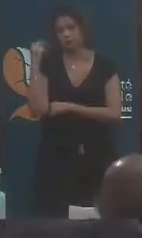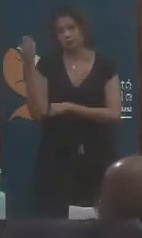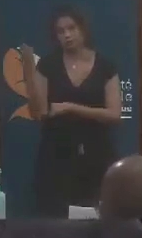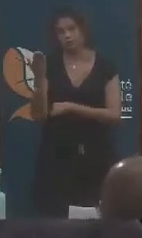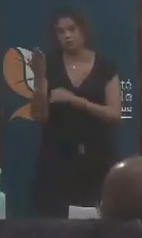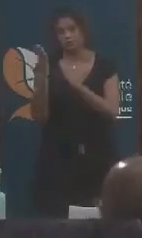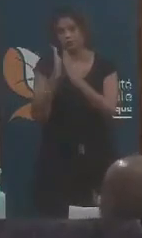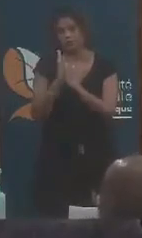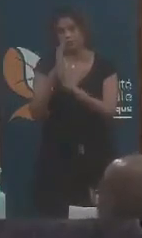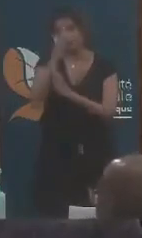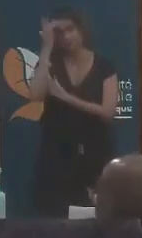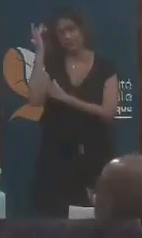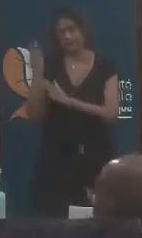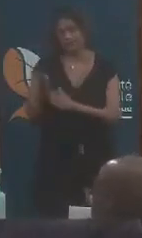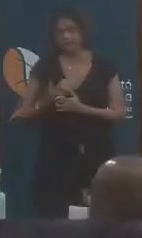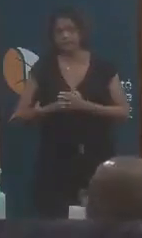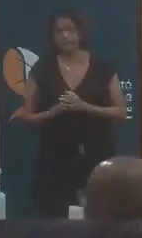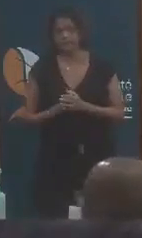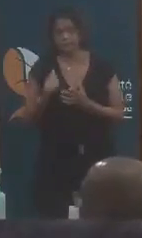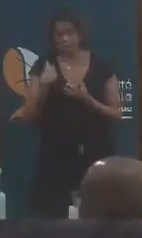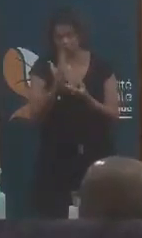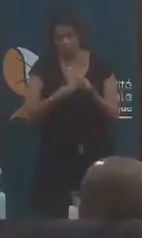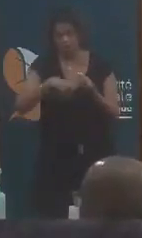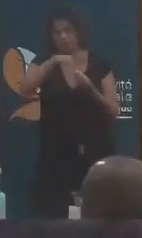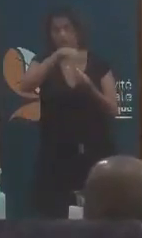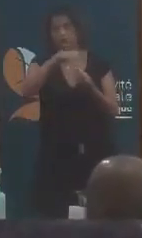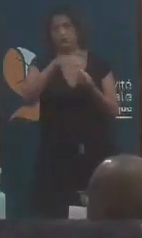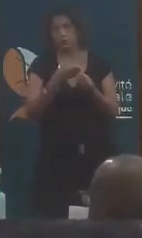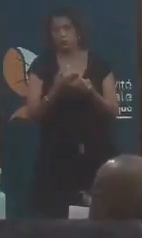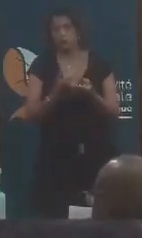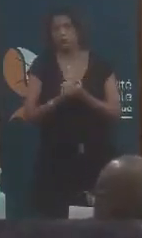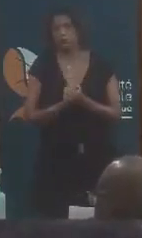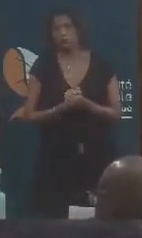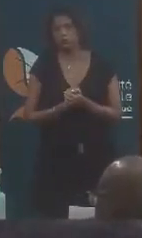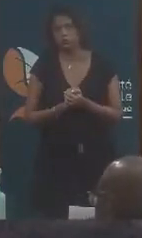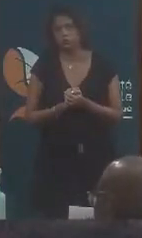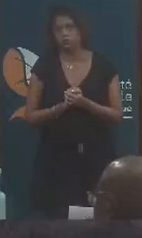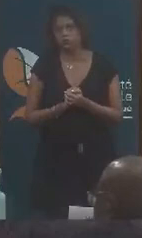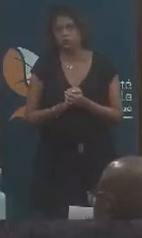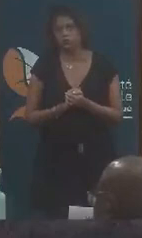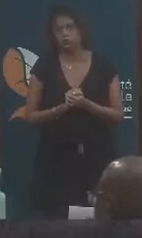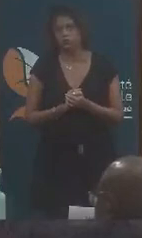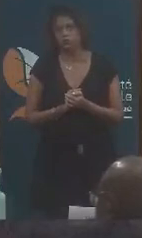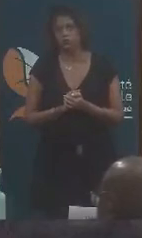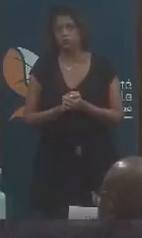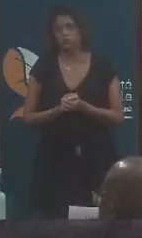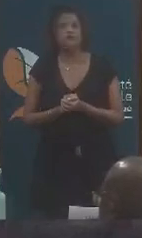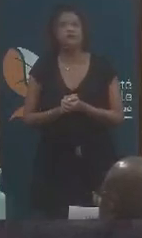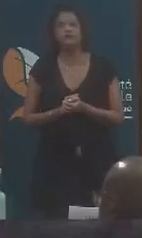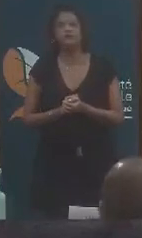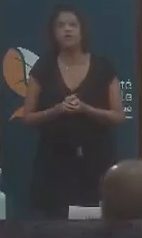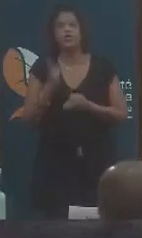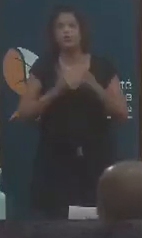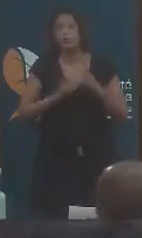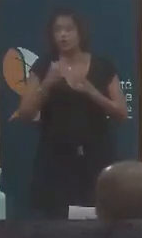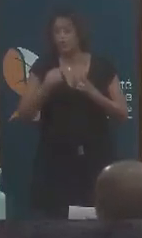Oui, un complément que je veux ajouter par rapport à nos collègues de nos groupes, je vais peut-être me